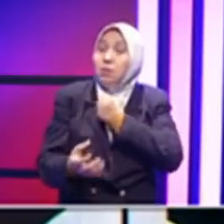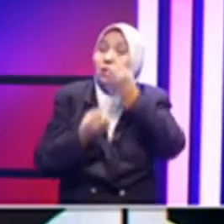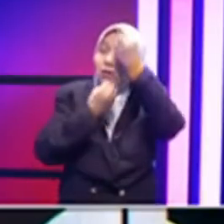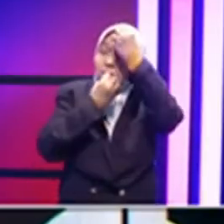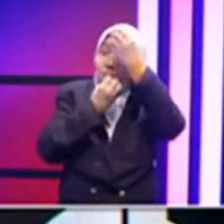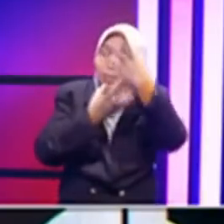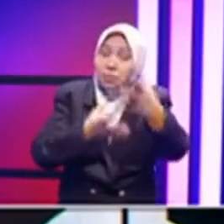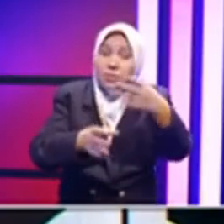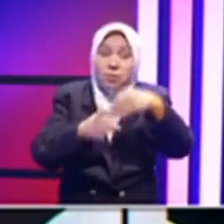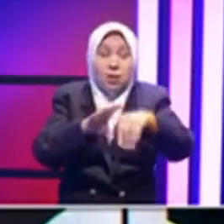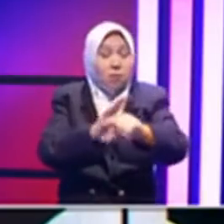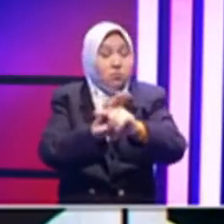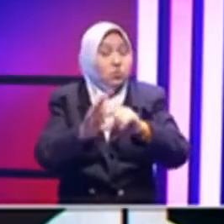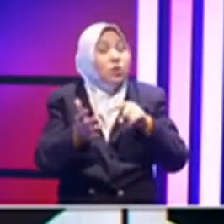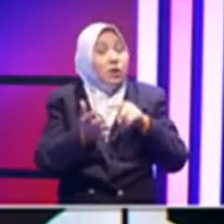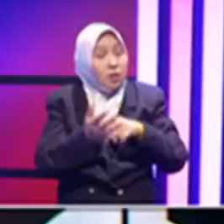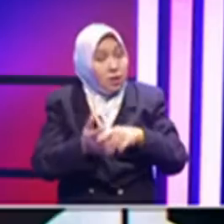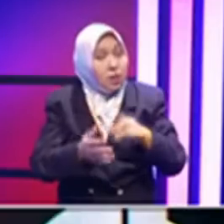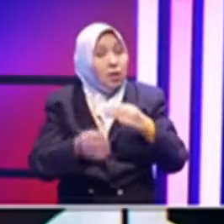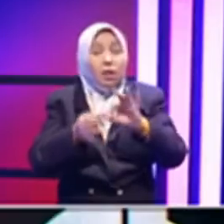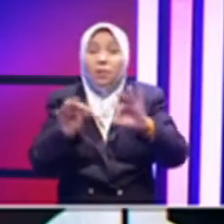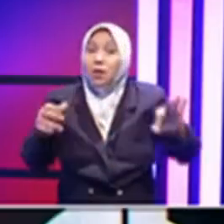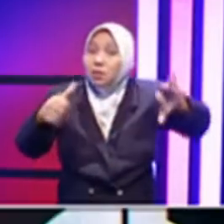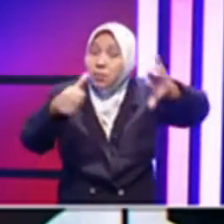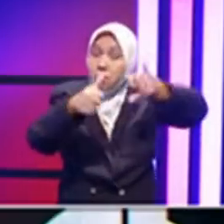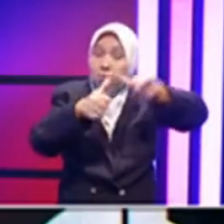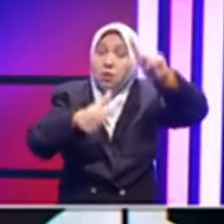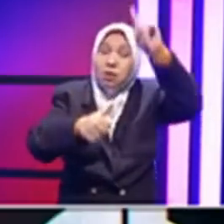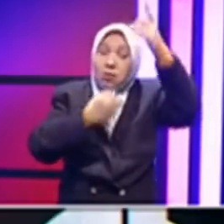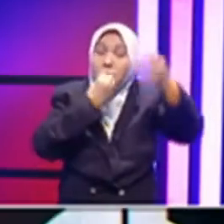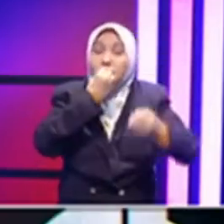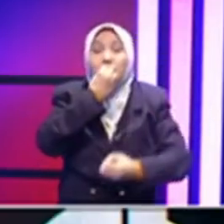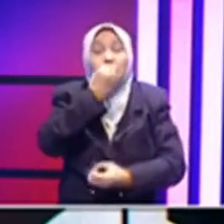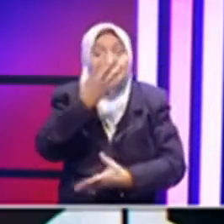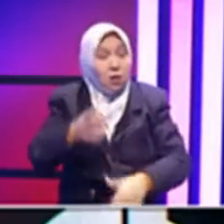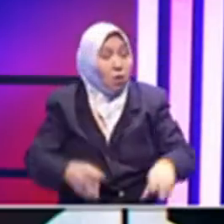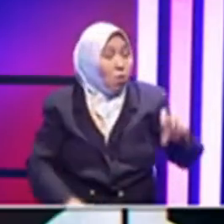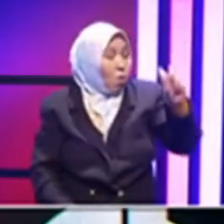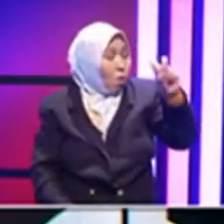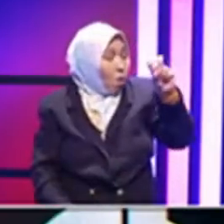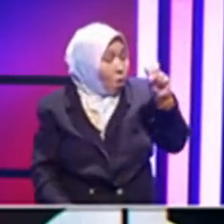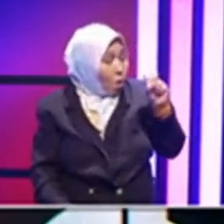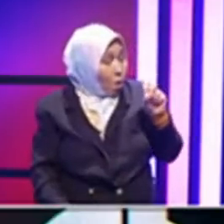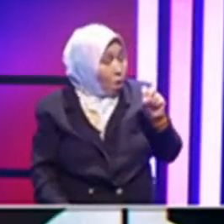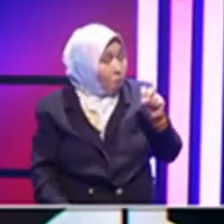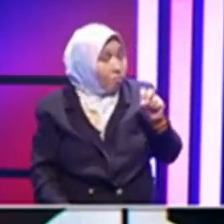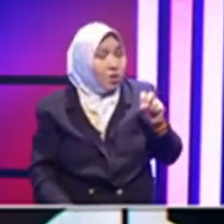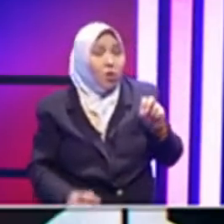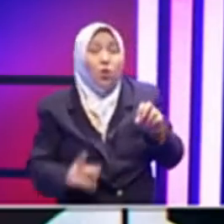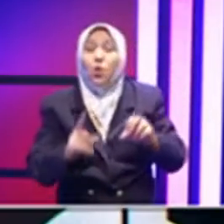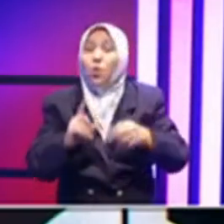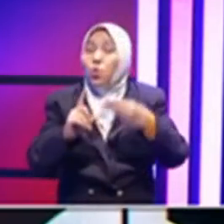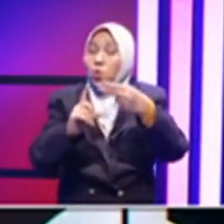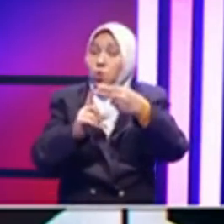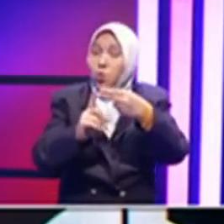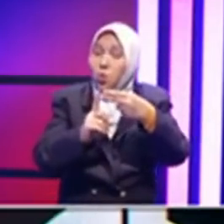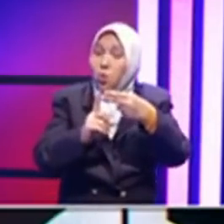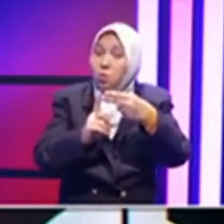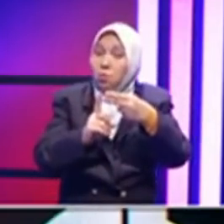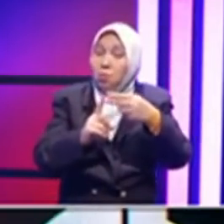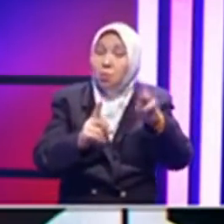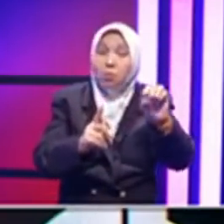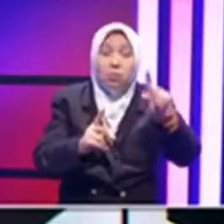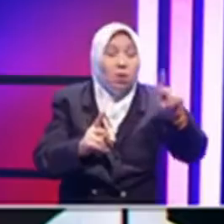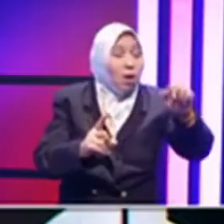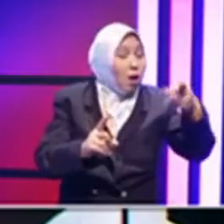dimaklumkan dalam surah ini. Dalam ayat yang pertama Allah menyatakan qaf, iaitu seperti mana yang kita lihat huruf muqata'ah sebelum ini, huruf yang